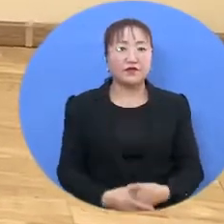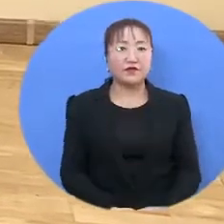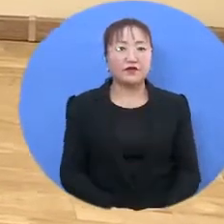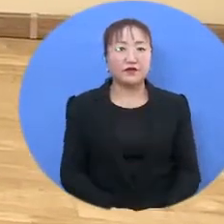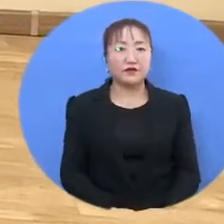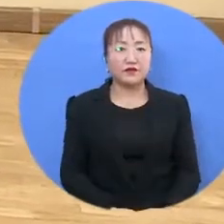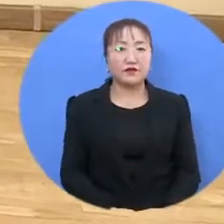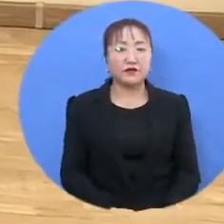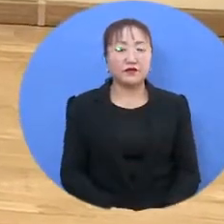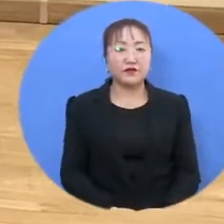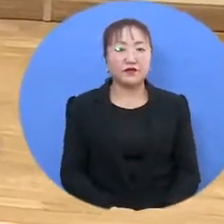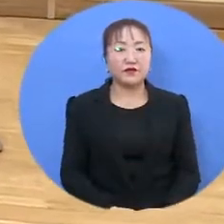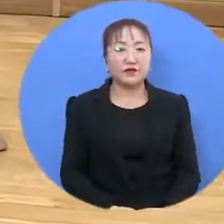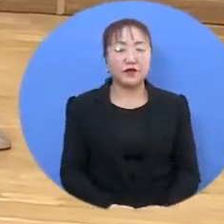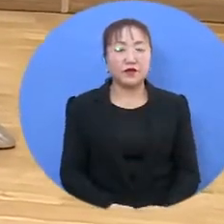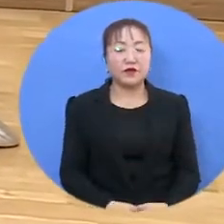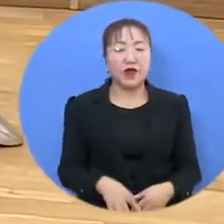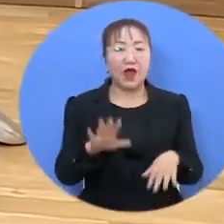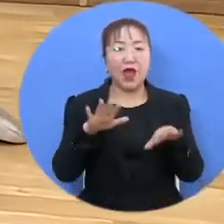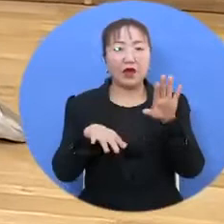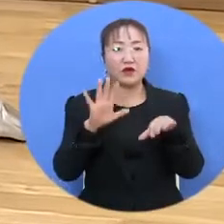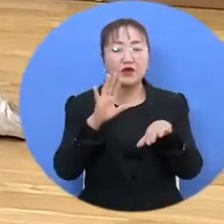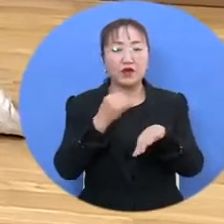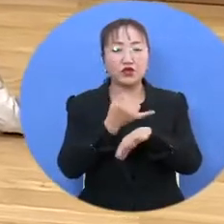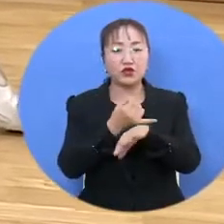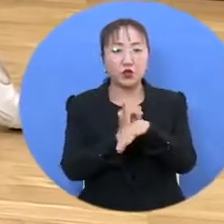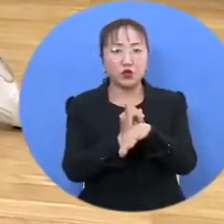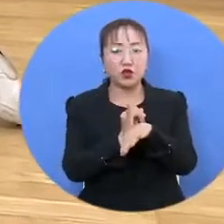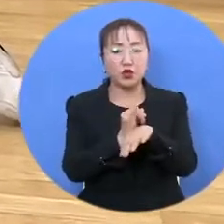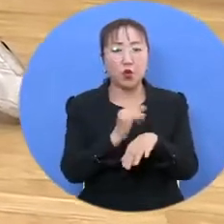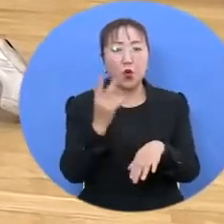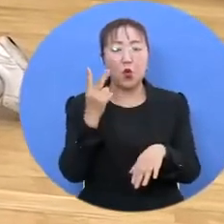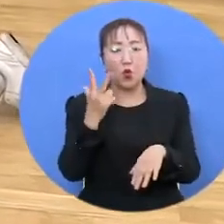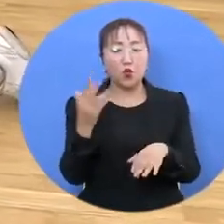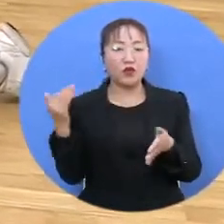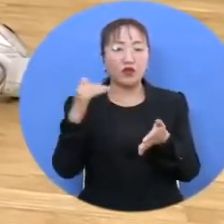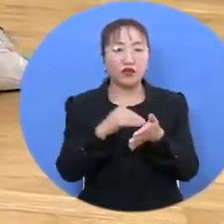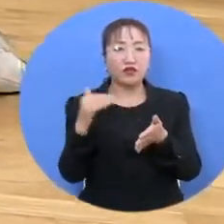Дасгалыг хийхдээ 15 секундээр 3 удаагийн давтамжтай. Хоёр үл дээр ээлжилж хийнэ.